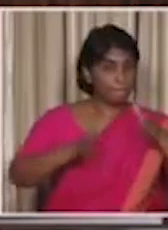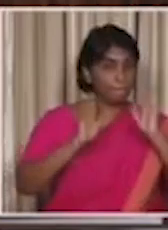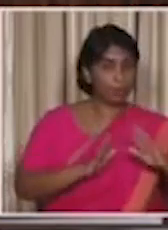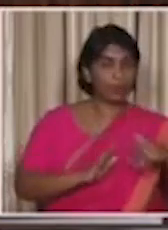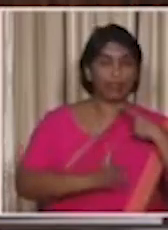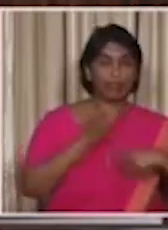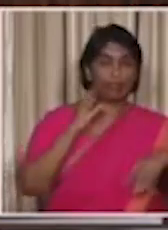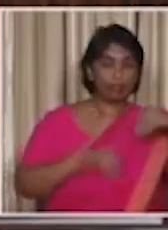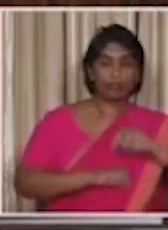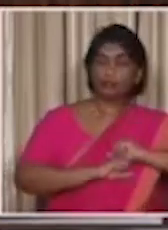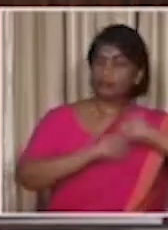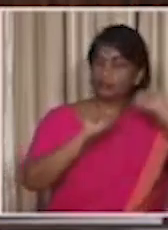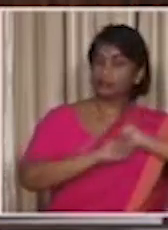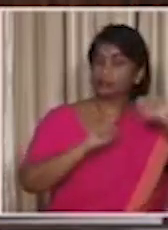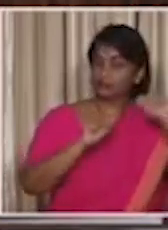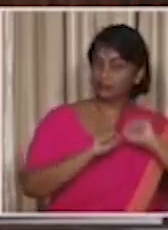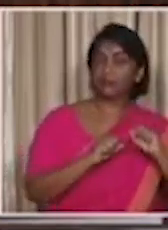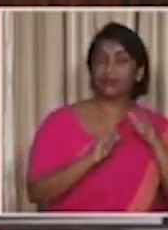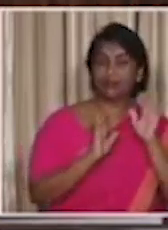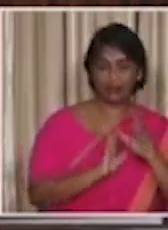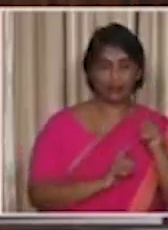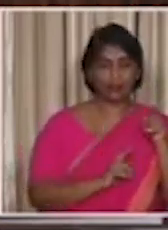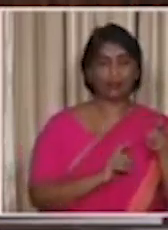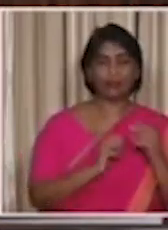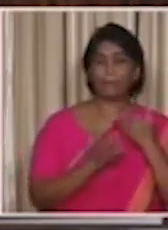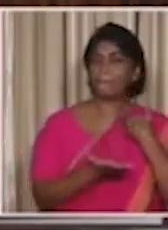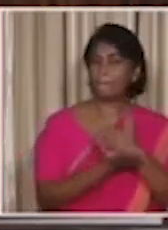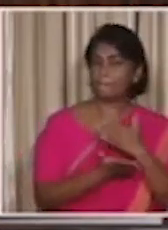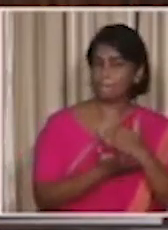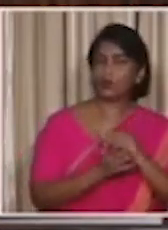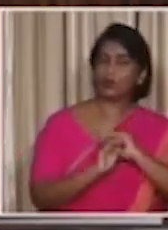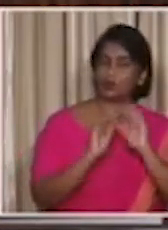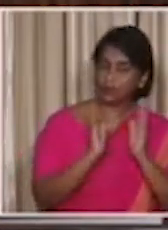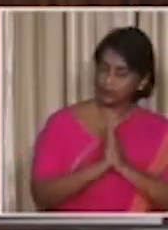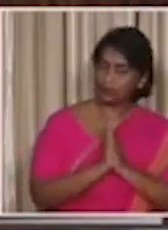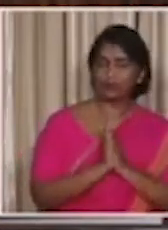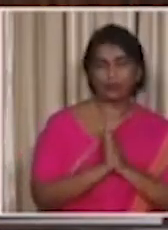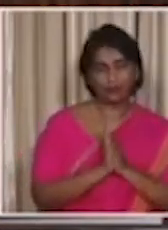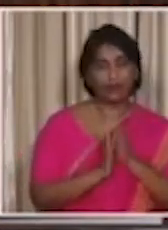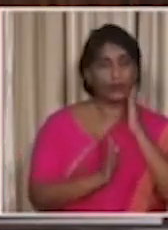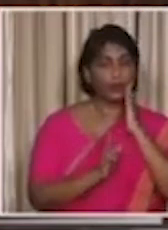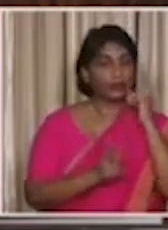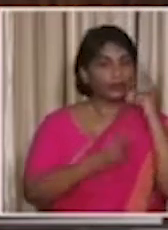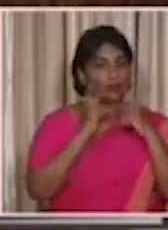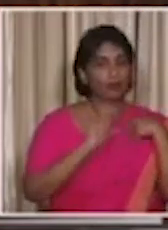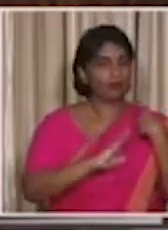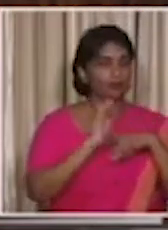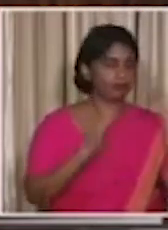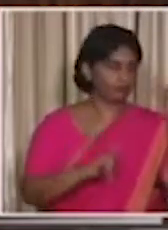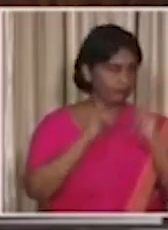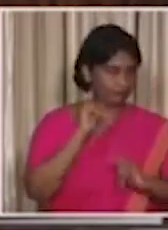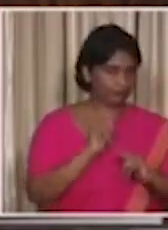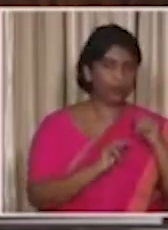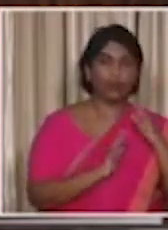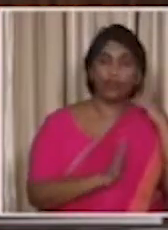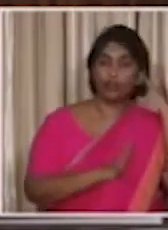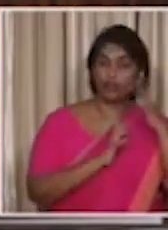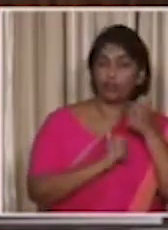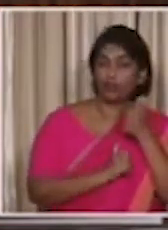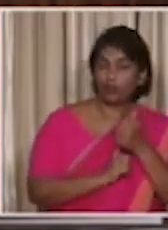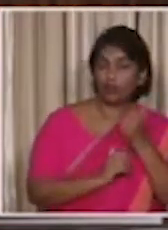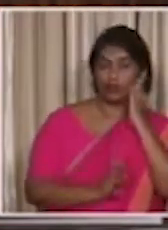පුරා සිටි දේශපාලනික උද්ඝෝෂණය කරමින් සිදු කෙරෙනු බාධා මාධ්‍ය වුණත් සංචාරකයන් ලංකාවට ආවා. ලෝකයේ